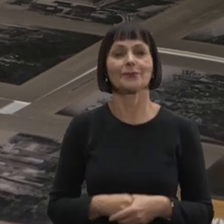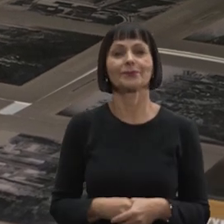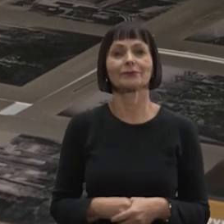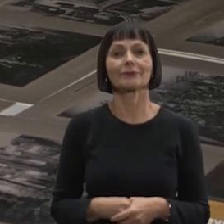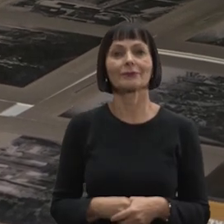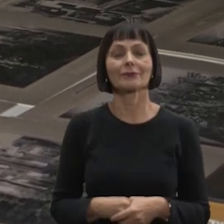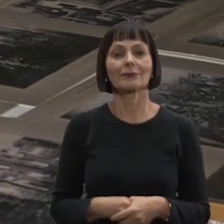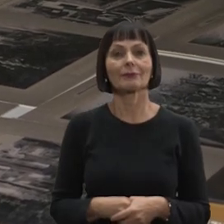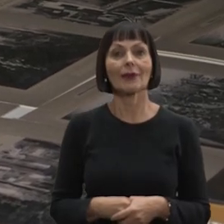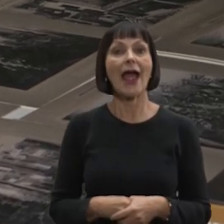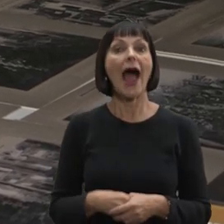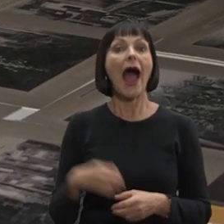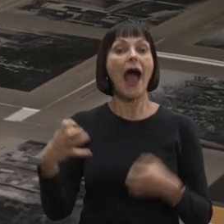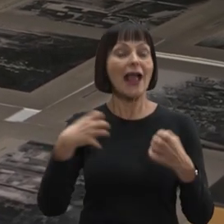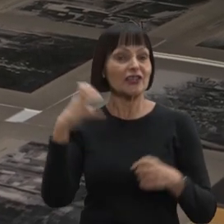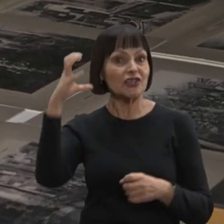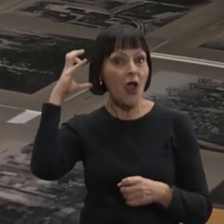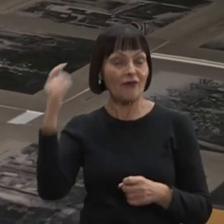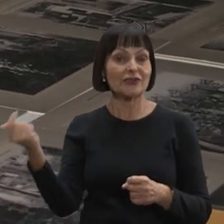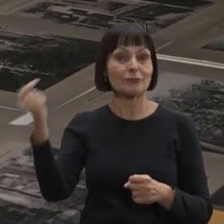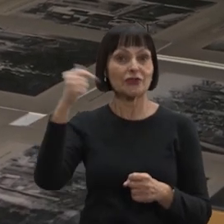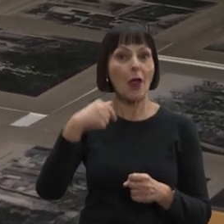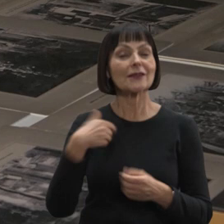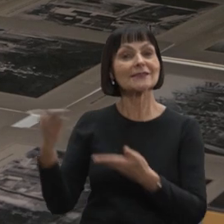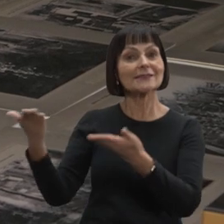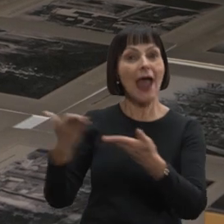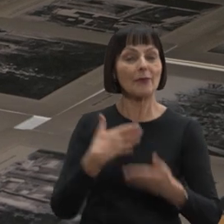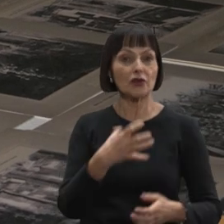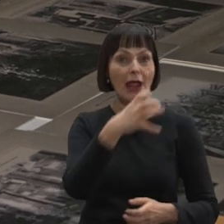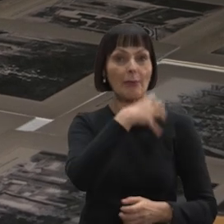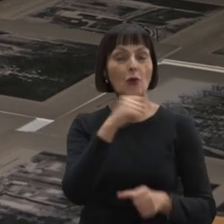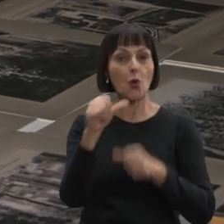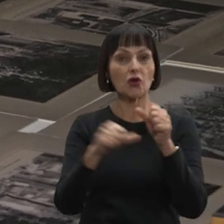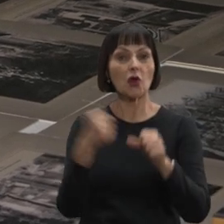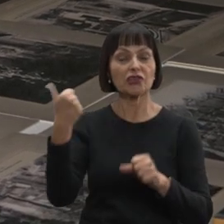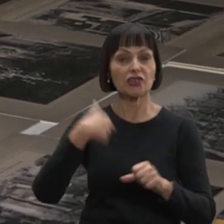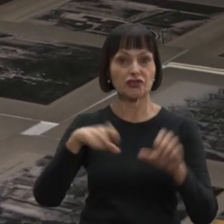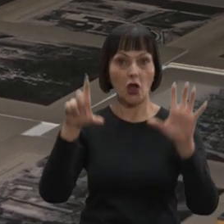okres. Czechowicz przyjechał do Podhorzec na zaproszenie hetmana w roku